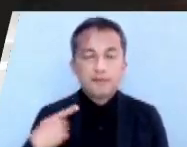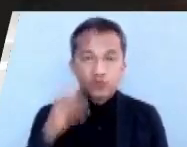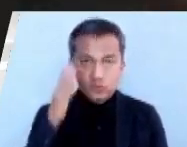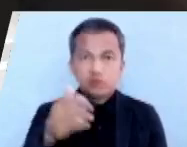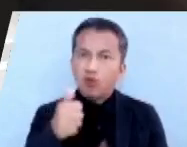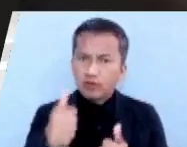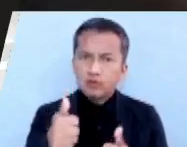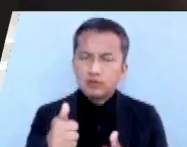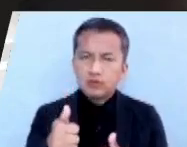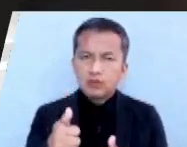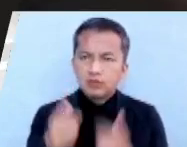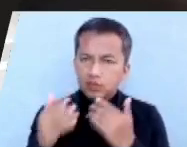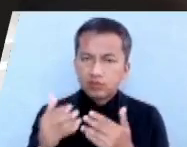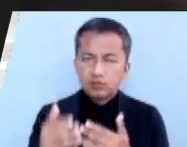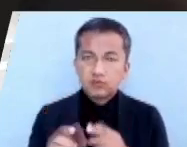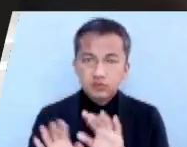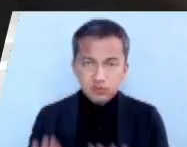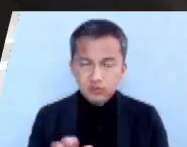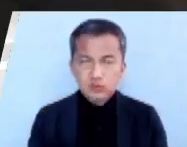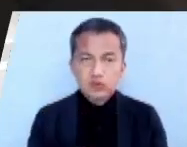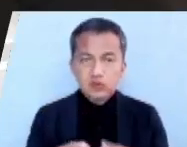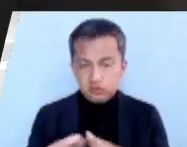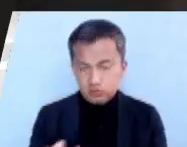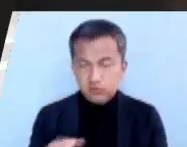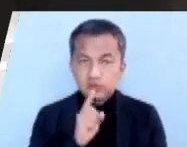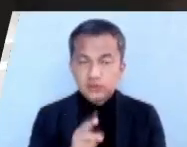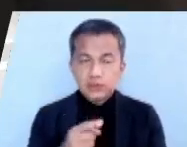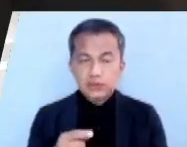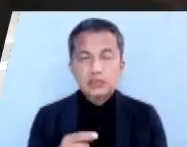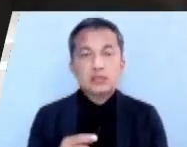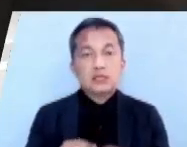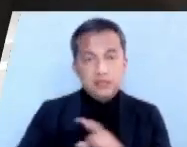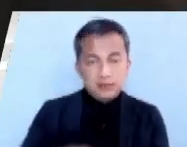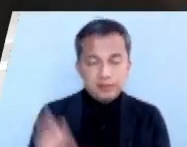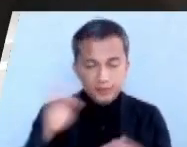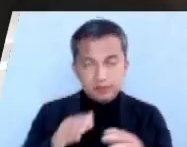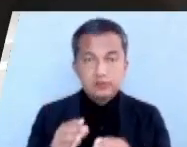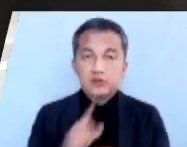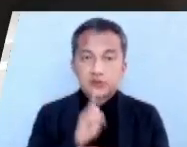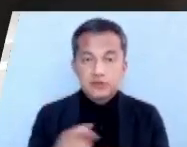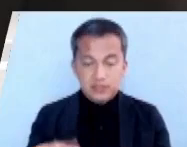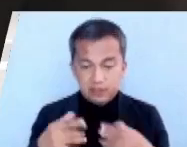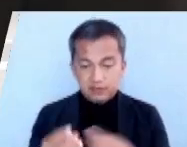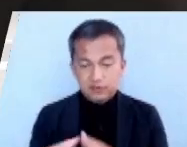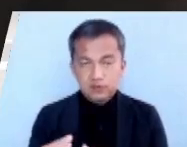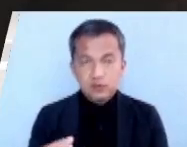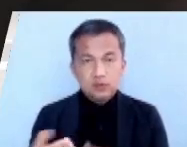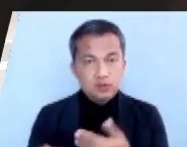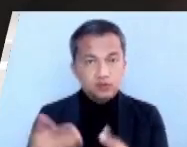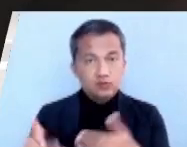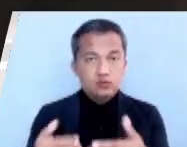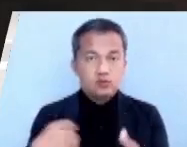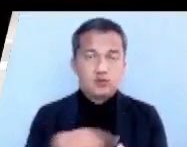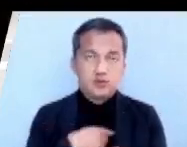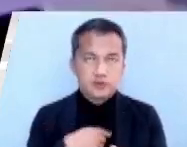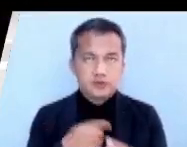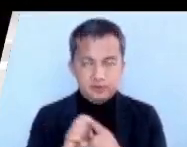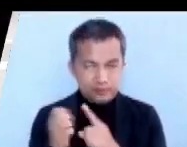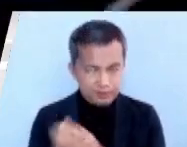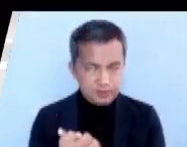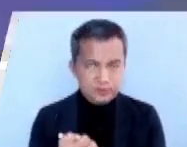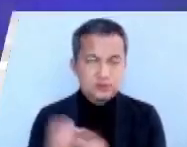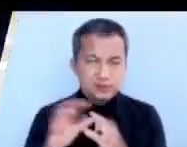it solve real-time problem or real-life solution po that is ongoing with our environment and in the world.